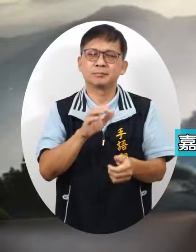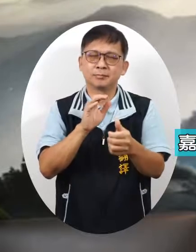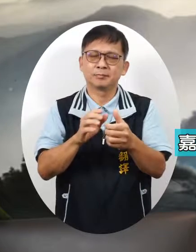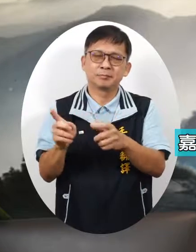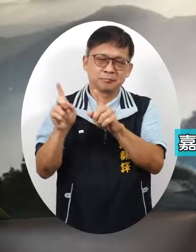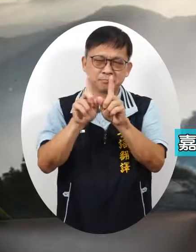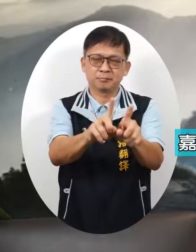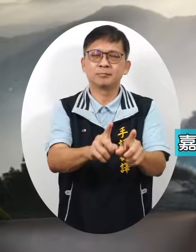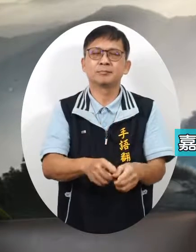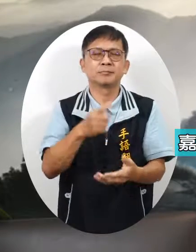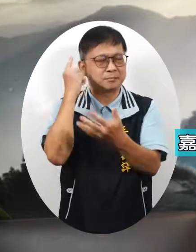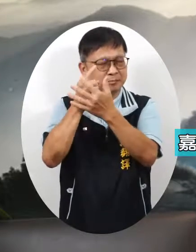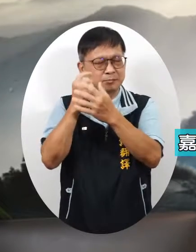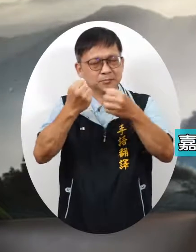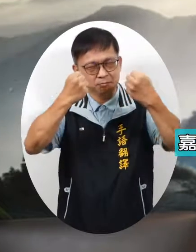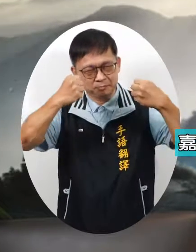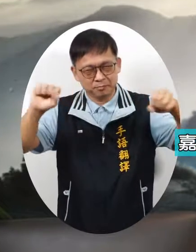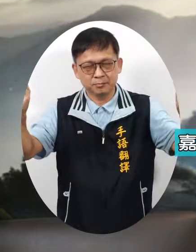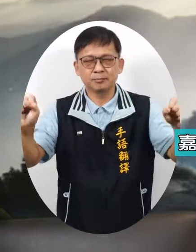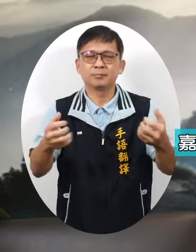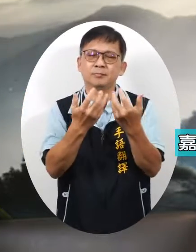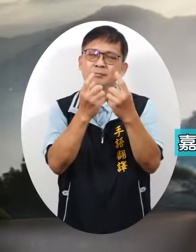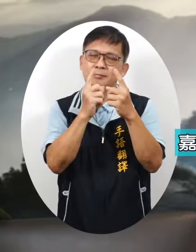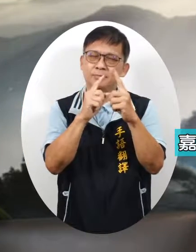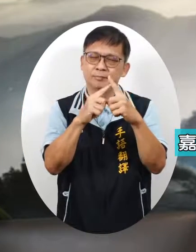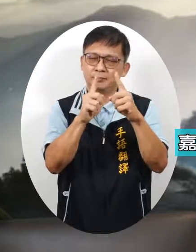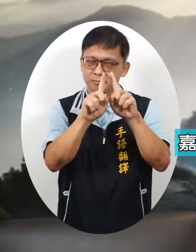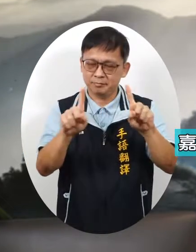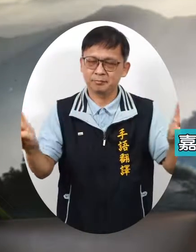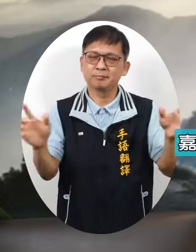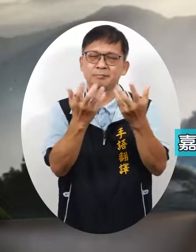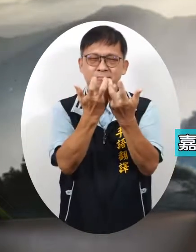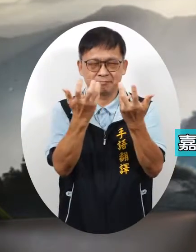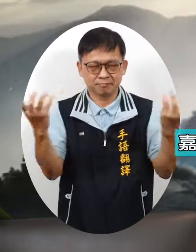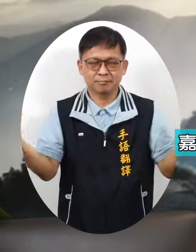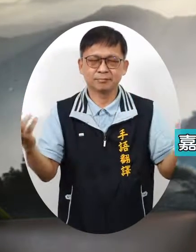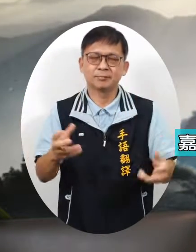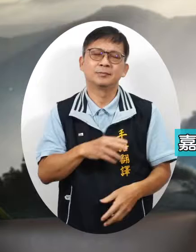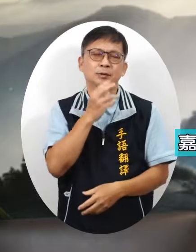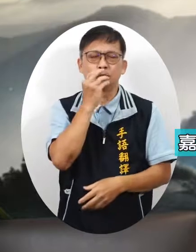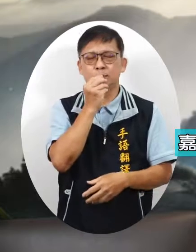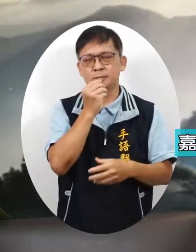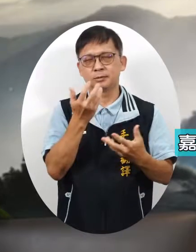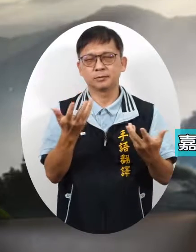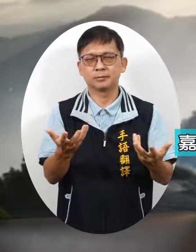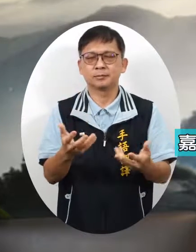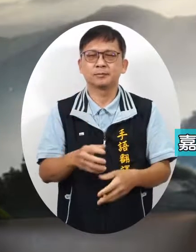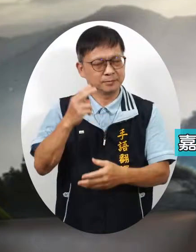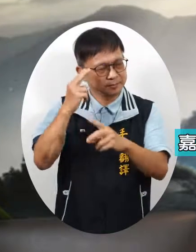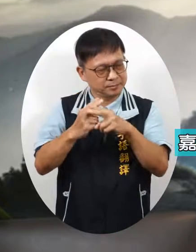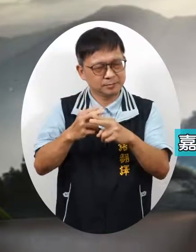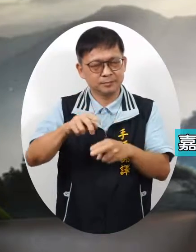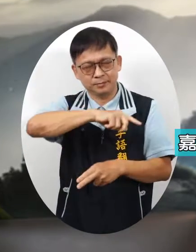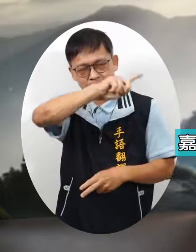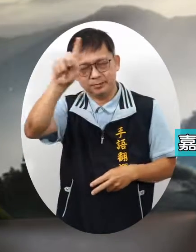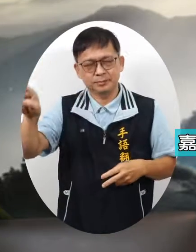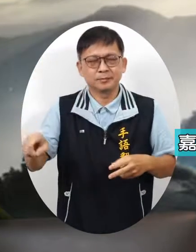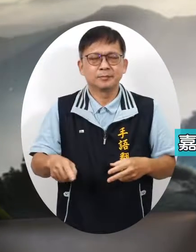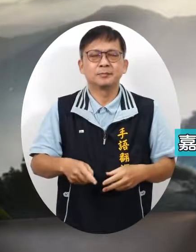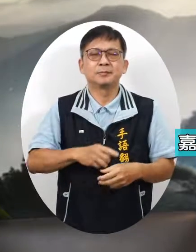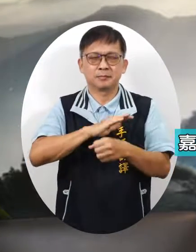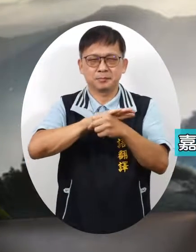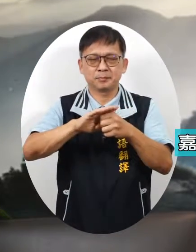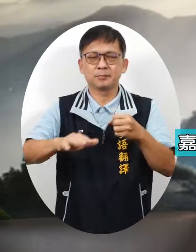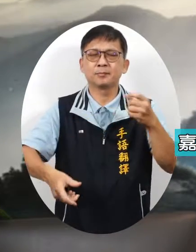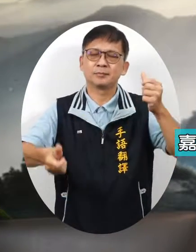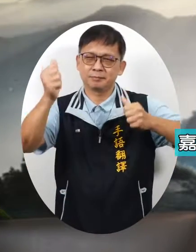友，每次的毕业和分离都让你相当的不舍，但是我相信你一定有满满的